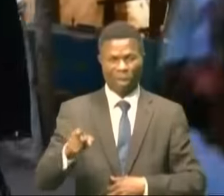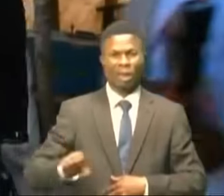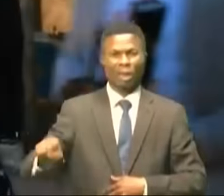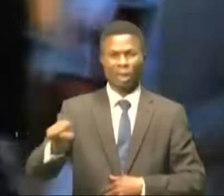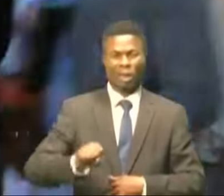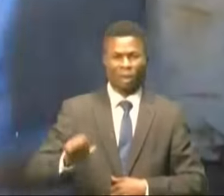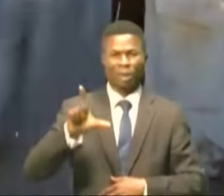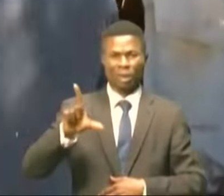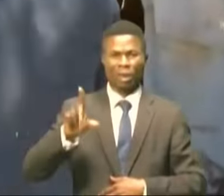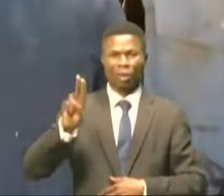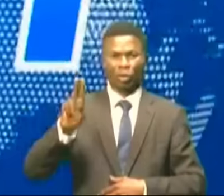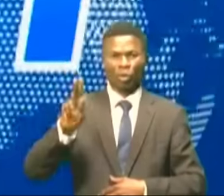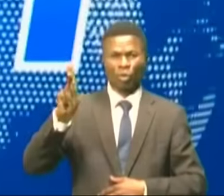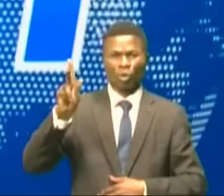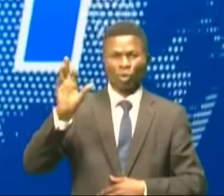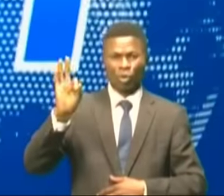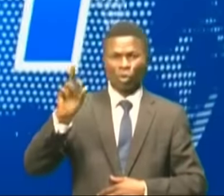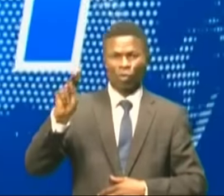Lufupa.